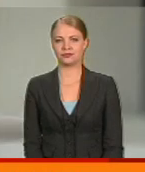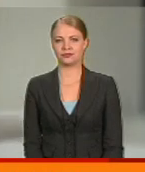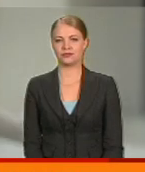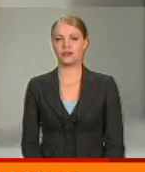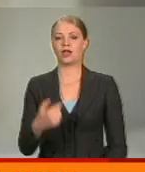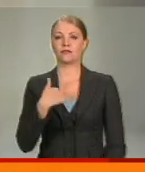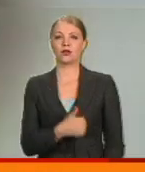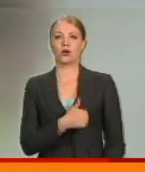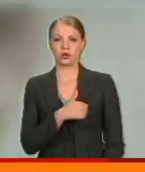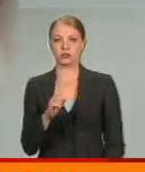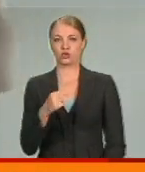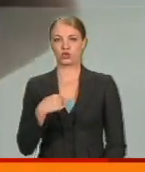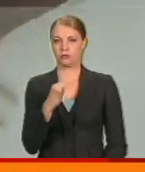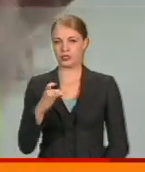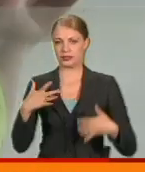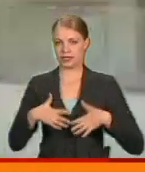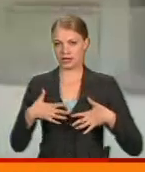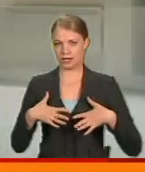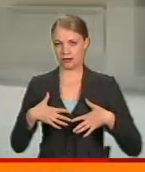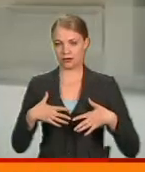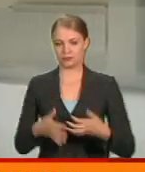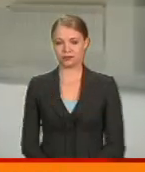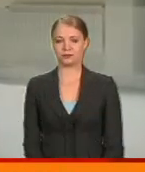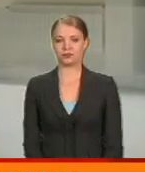Мы гордимся тем, что мы из Крыма.